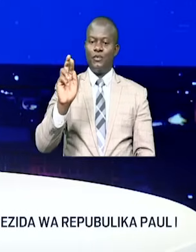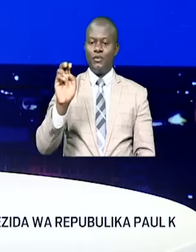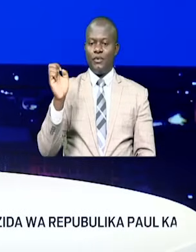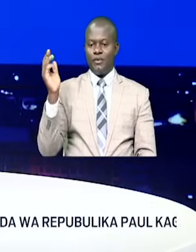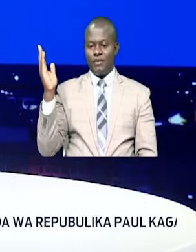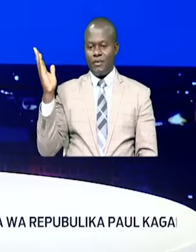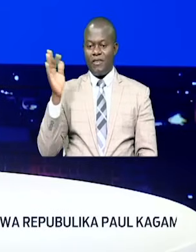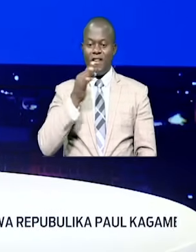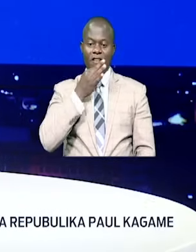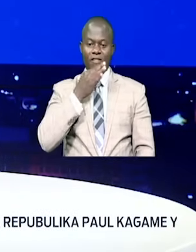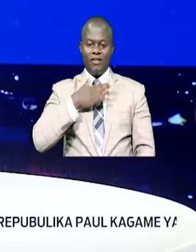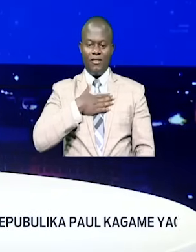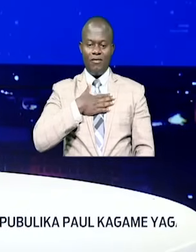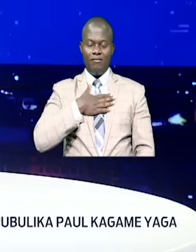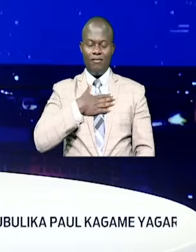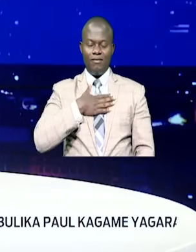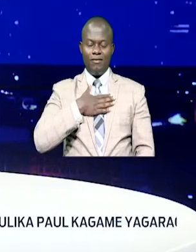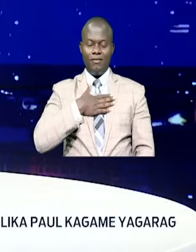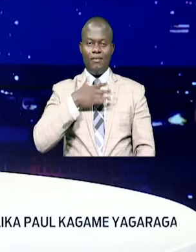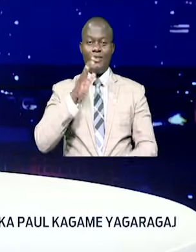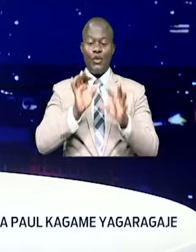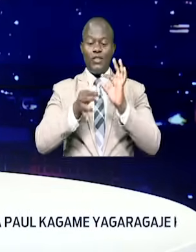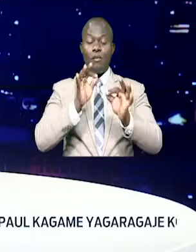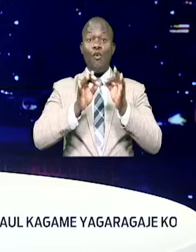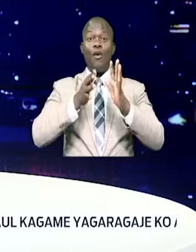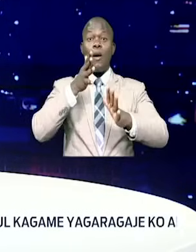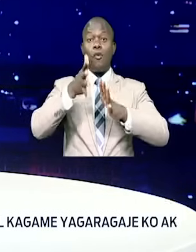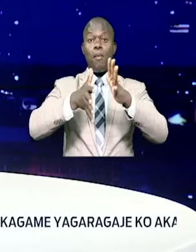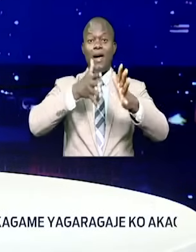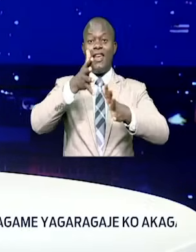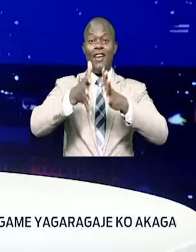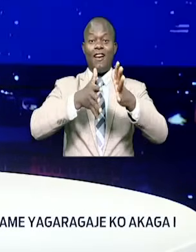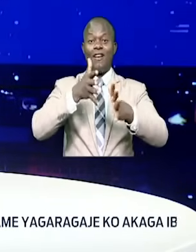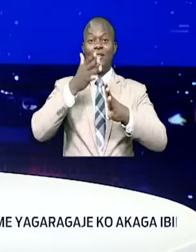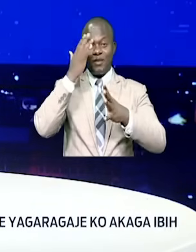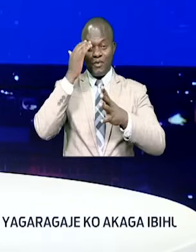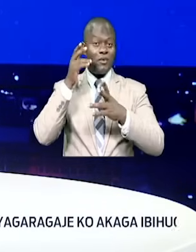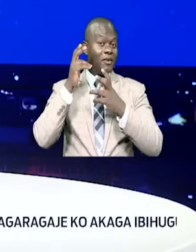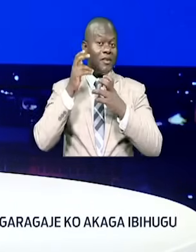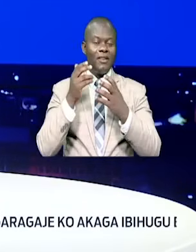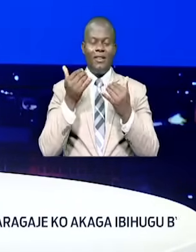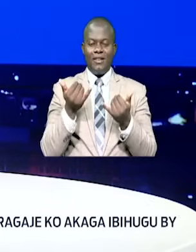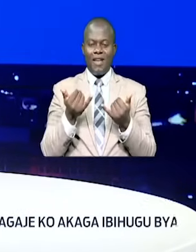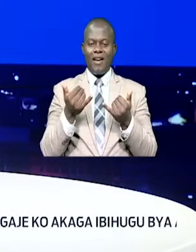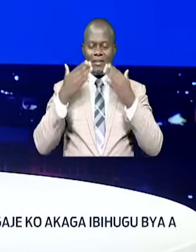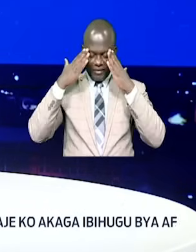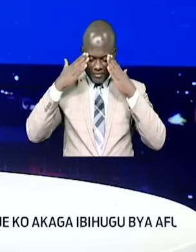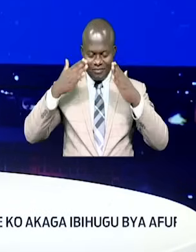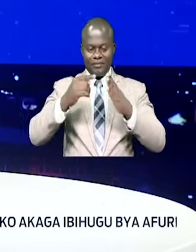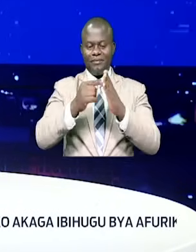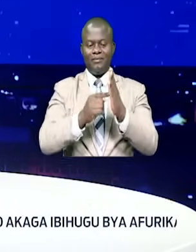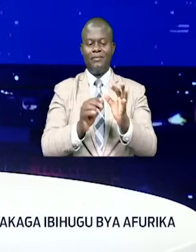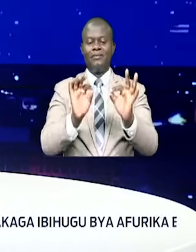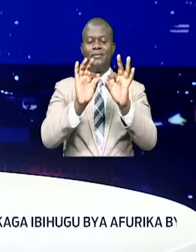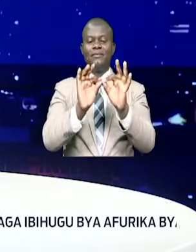Imbuto ugiye kudufasha mu rurimi rw'amarenga kugira ngo amakuru abagireho mu rurimi rw'amarenga amakuru yacu rero akaba agiye kubanda kuri izi ngingo z'ingenzi